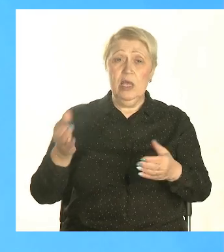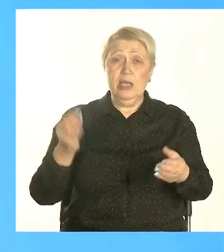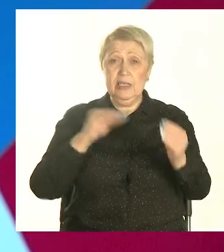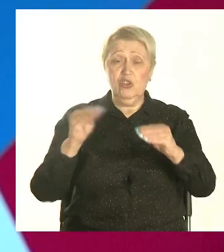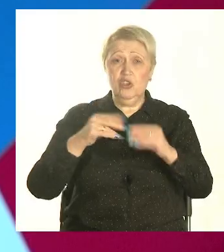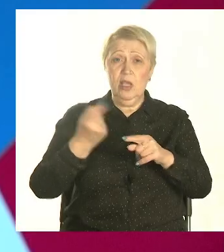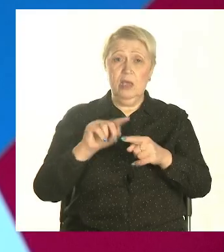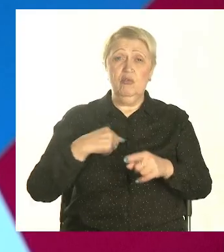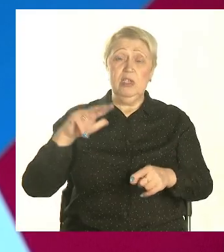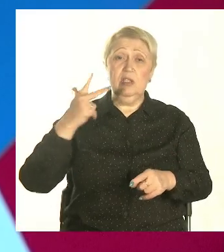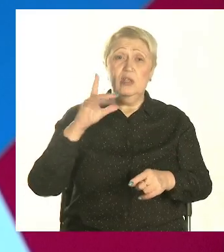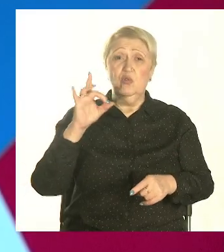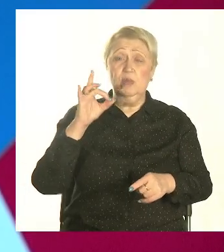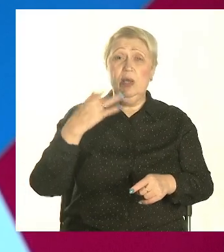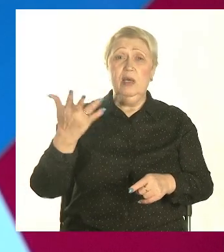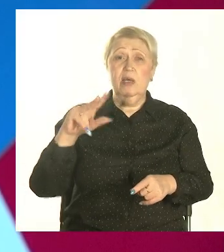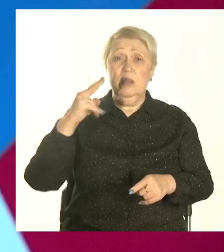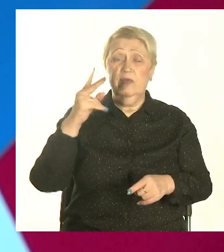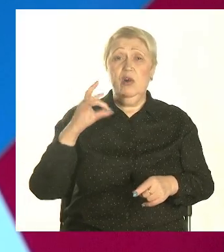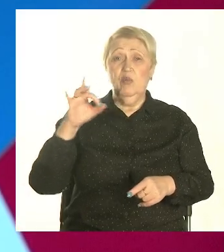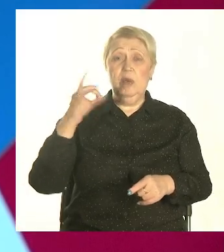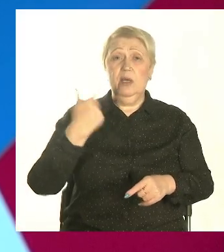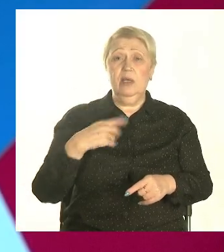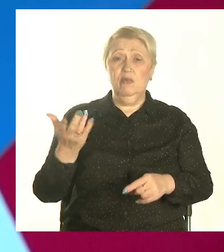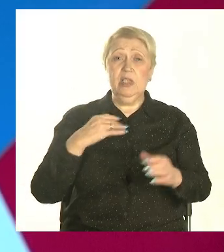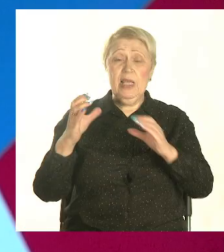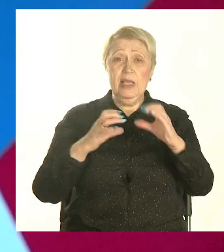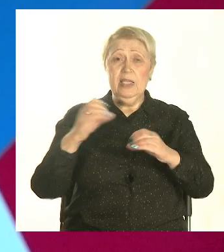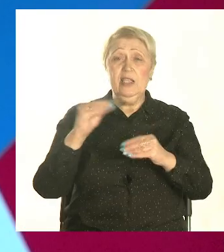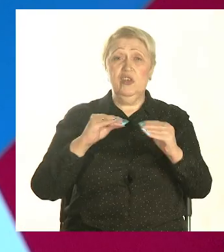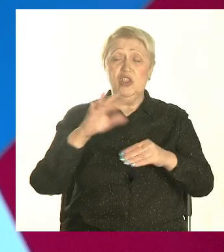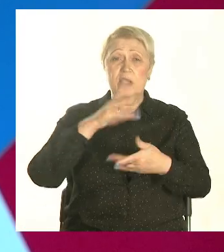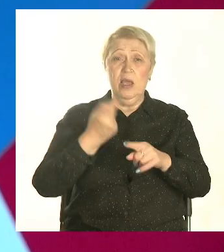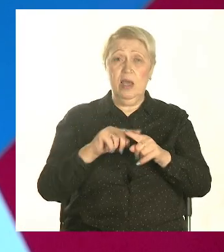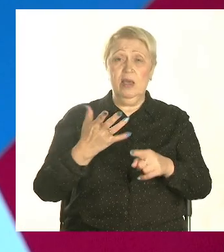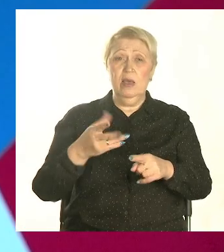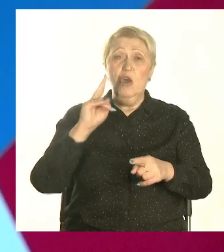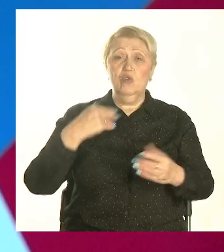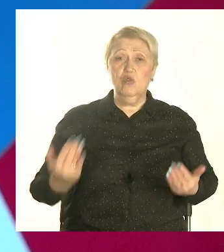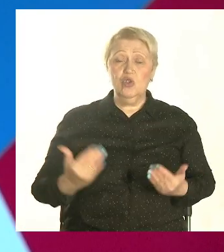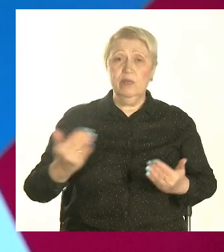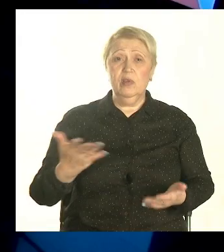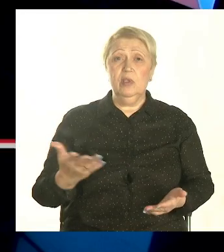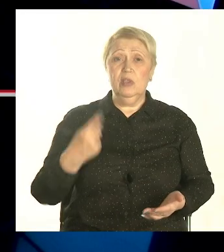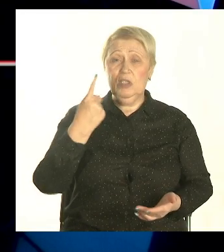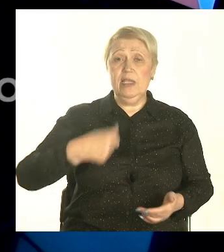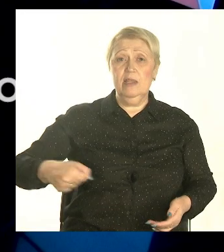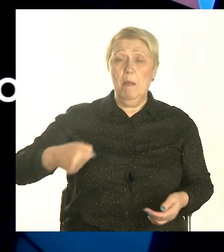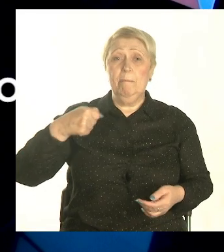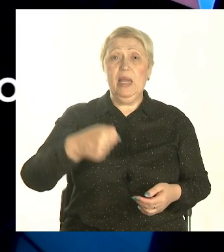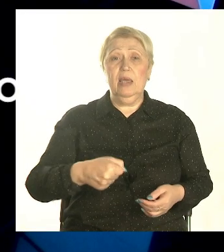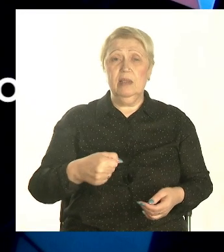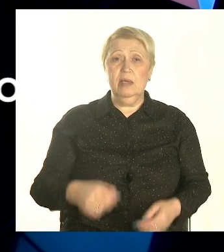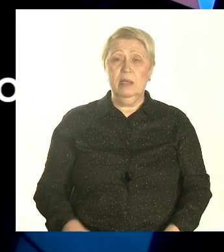3 рубля, 2 рубля за квадратный метр, да? То есть у нас гражданин, который живет в жилом помещении пакетик в день, и магазин, который